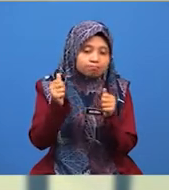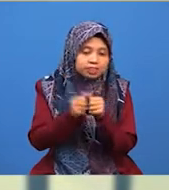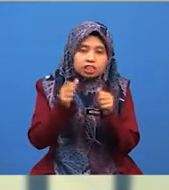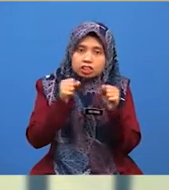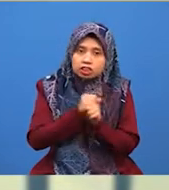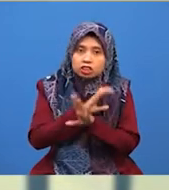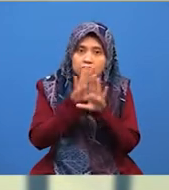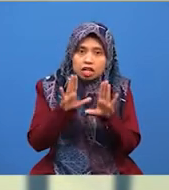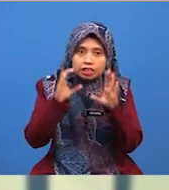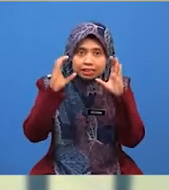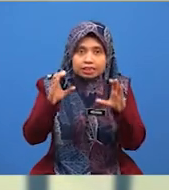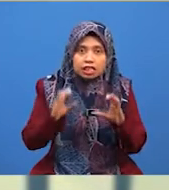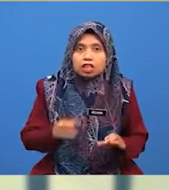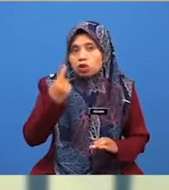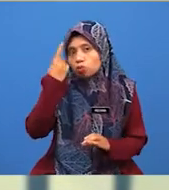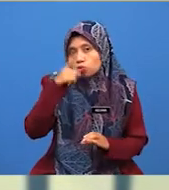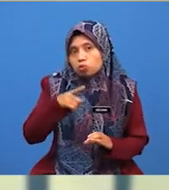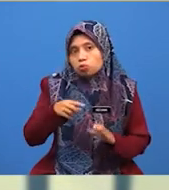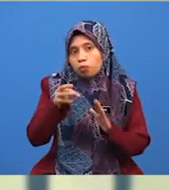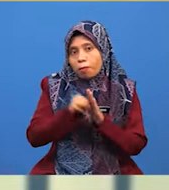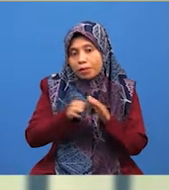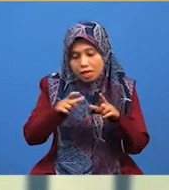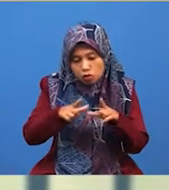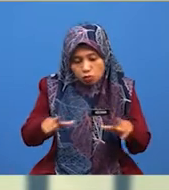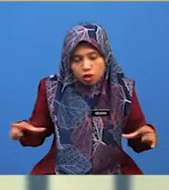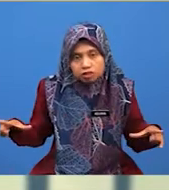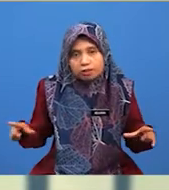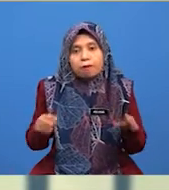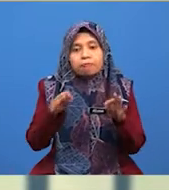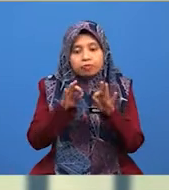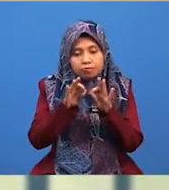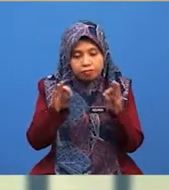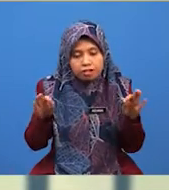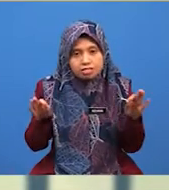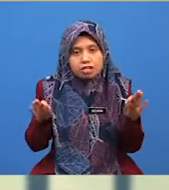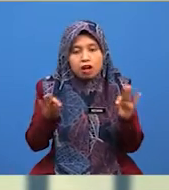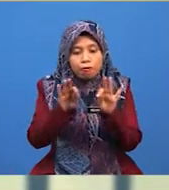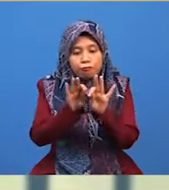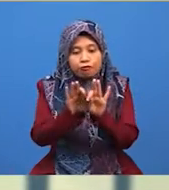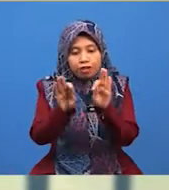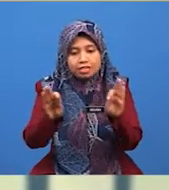dengan jelas cara untuk meluaskan frasa subjek.